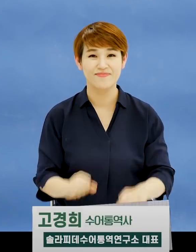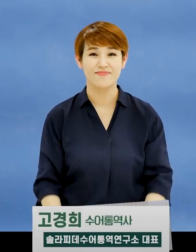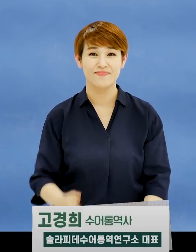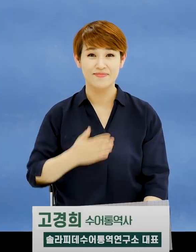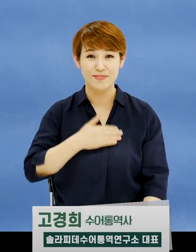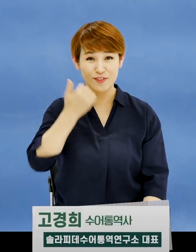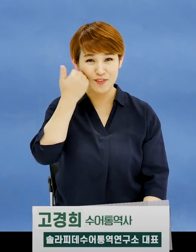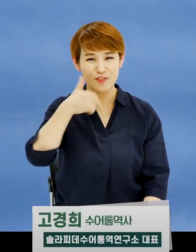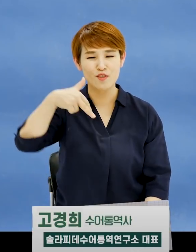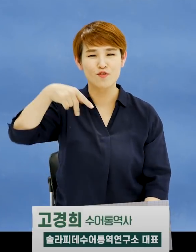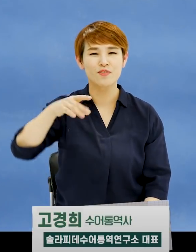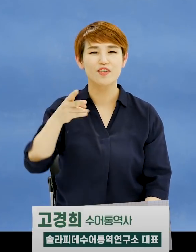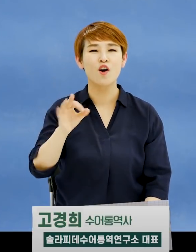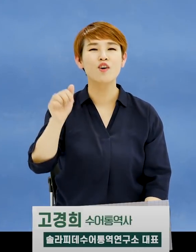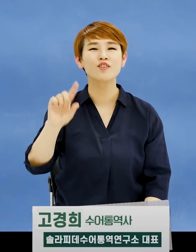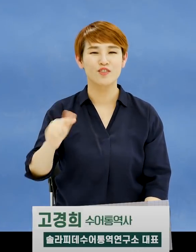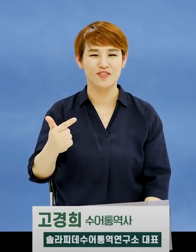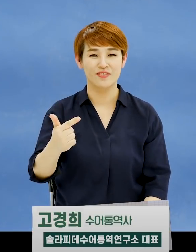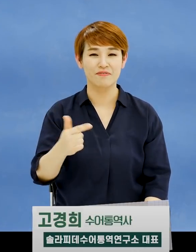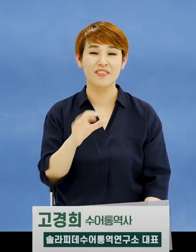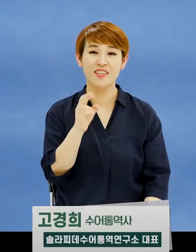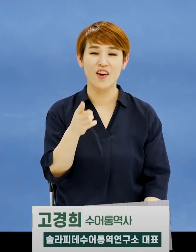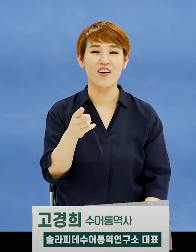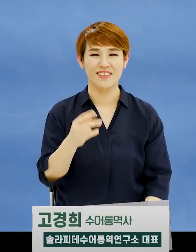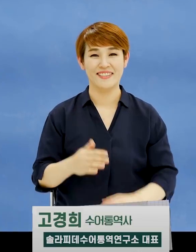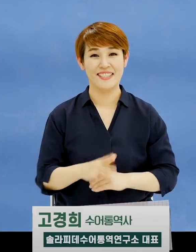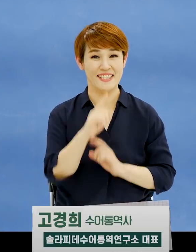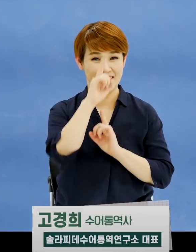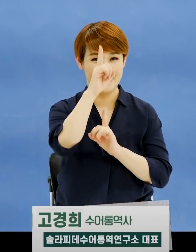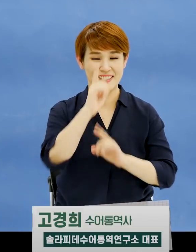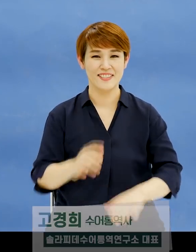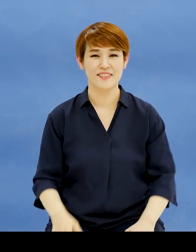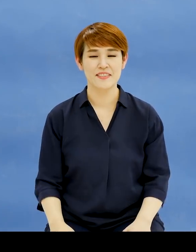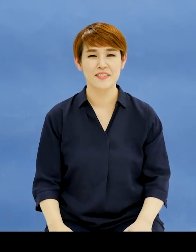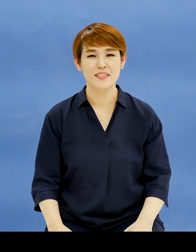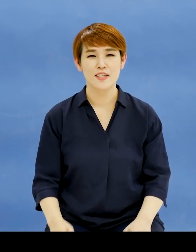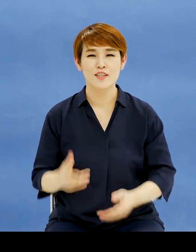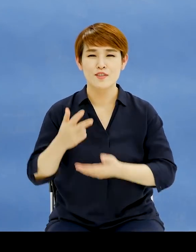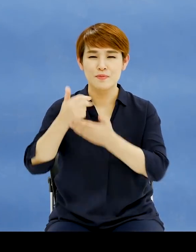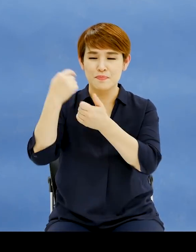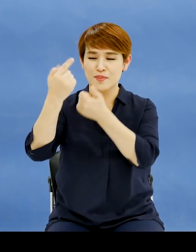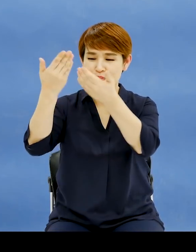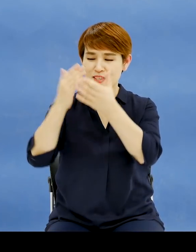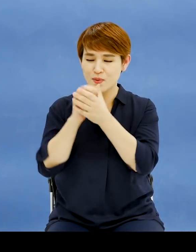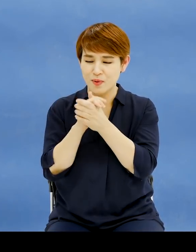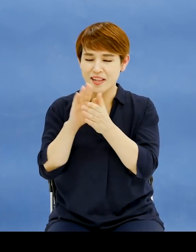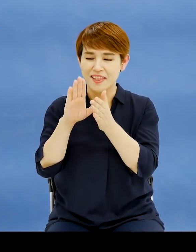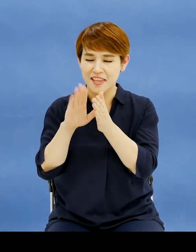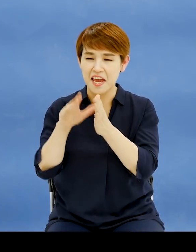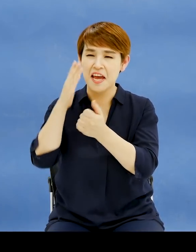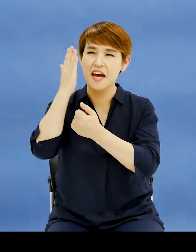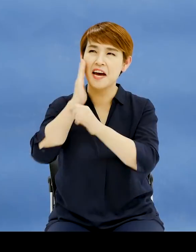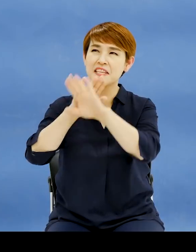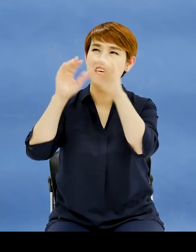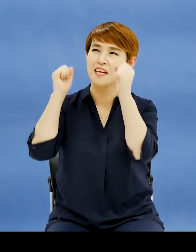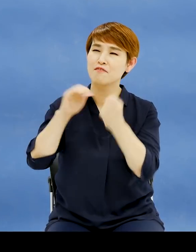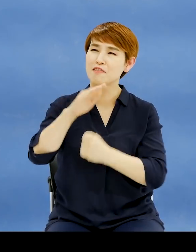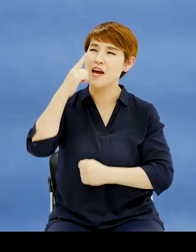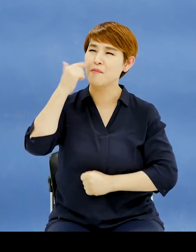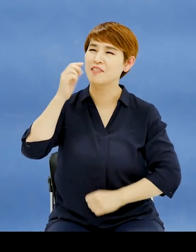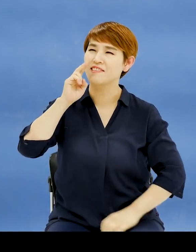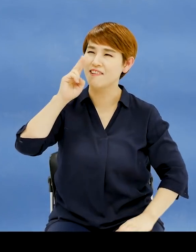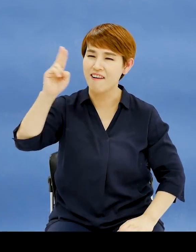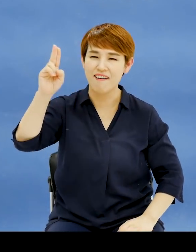안녕하세요. 새롭게 하소서 주영훈입니다. 안녕하세요. 연예일입니다. 안녕하세요. 이정수입니다. 우리가 주기도문을 할 때 하늘에 계신 우리 아버지여라고